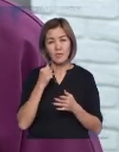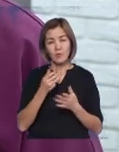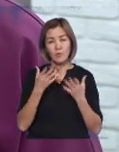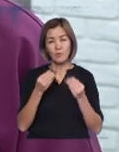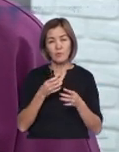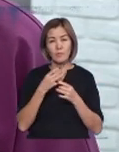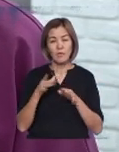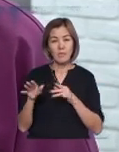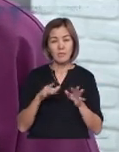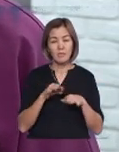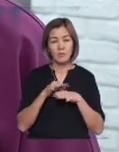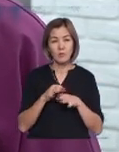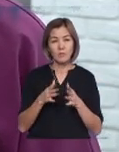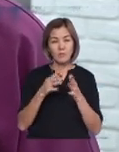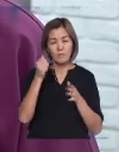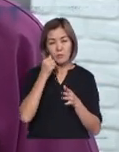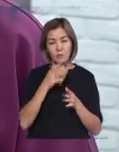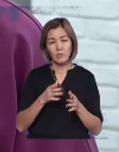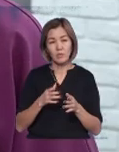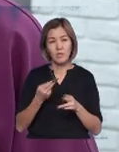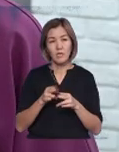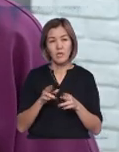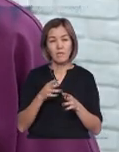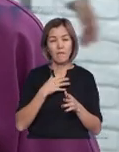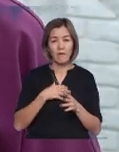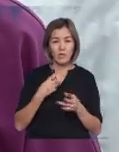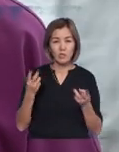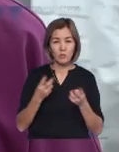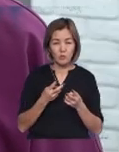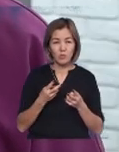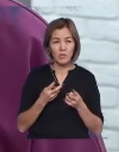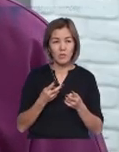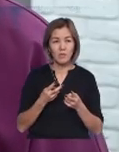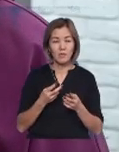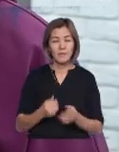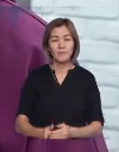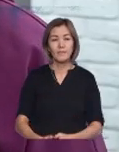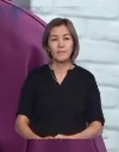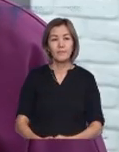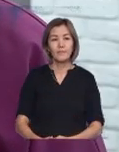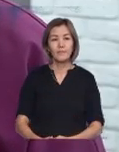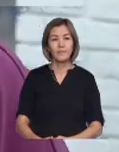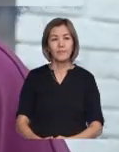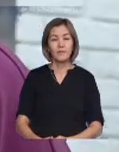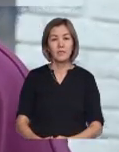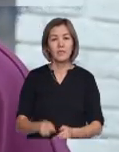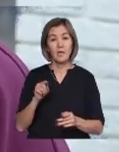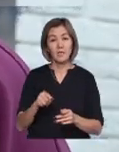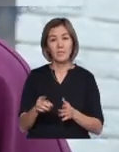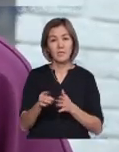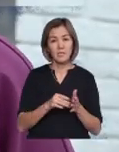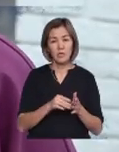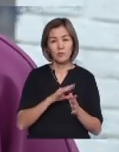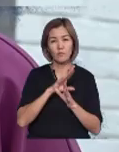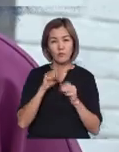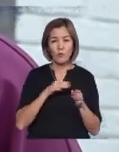организовали такую акцию. Всем огромное спасибо. Это очень важно. Сами мы не всегда имеем возможность ходить на осмотр к врачам. А здесь все и сразу